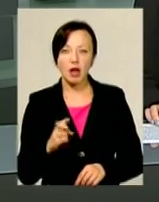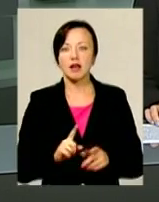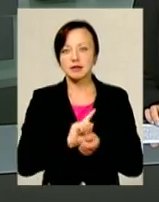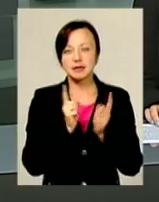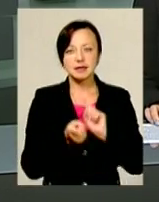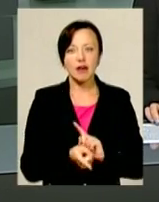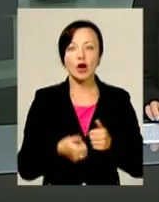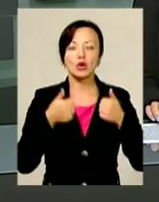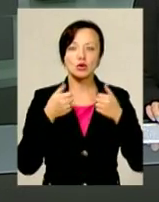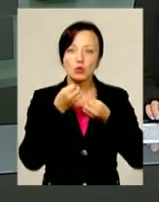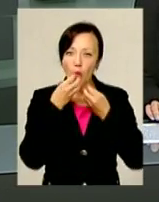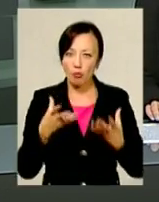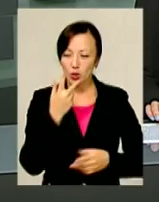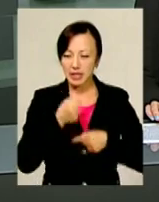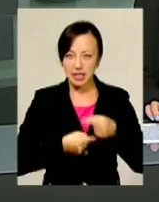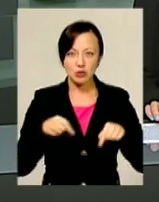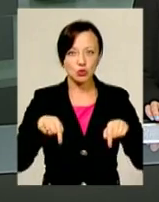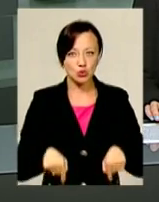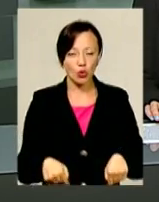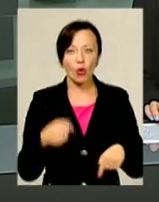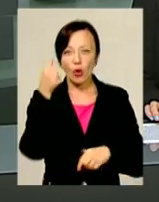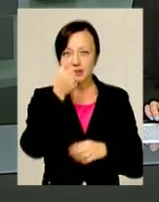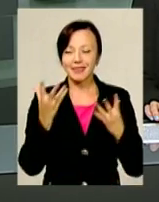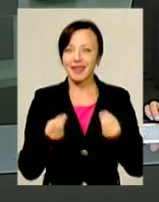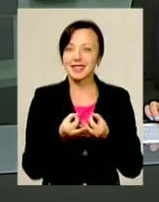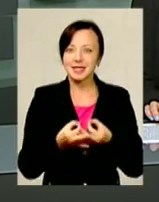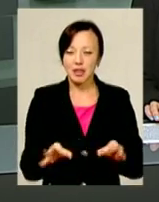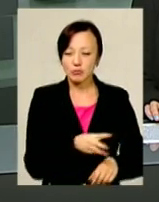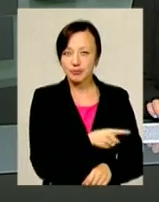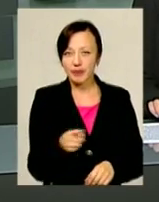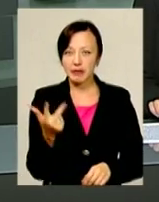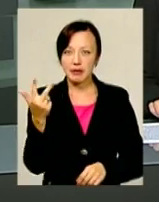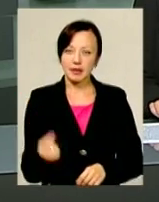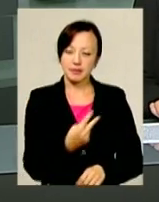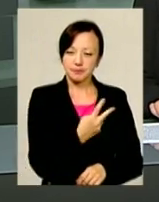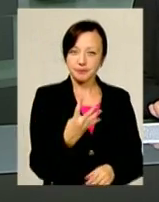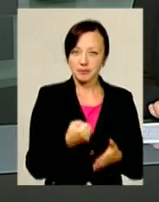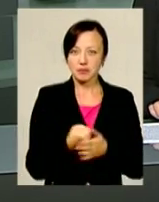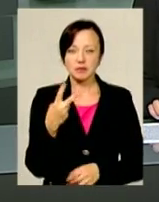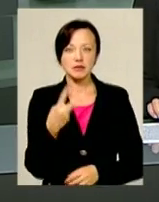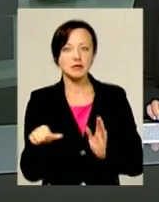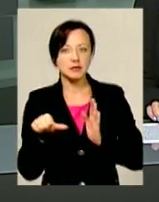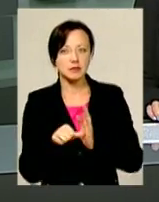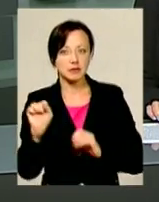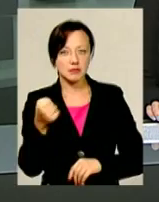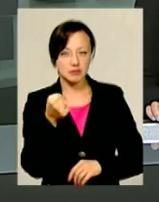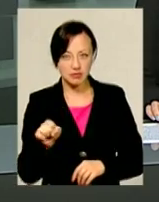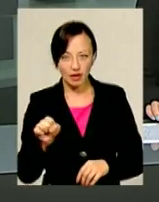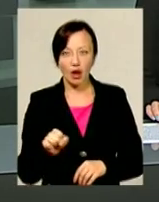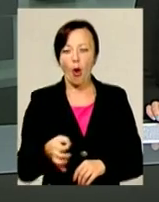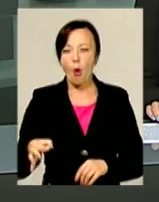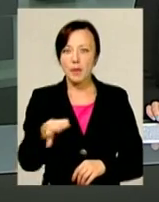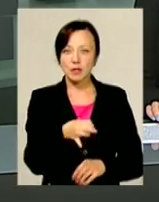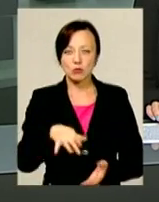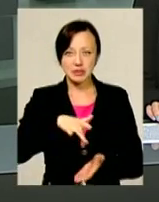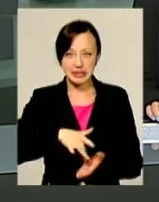доброю традицією. Тож і цьогоріч до Дня Незалежності упродовж 3 днів з 24 до 26 серпня у